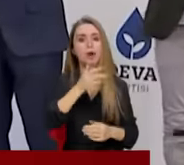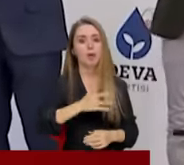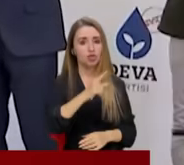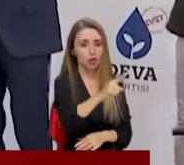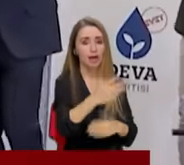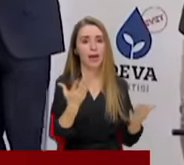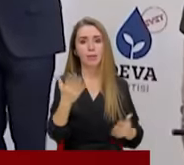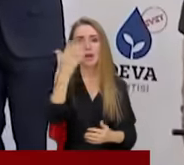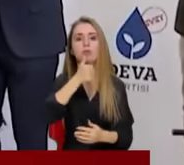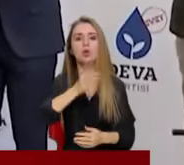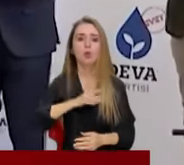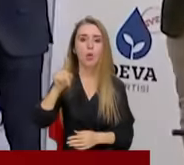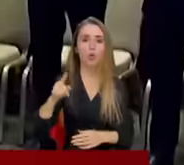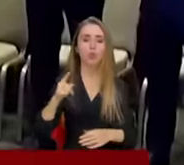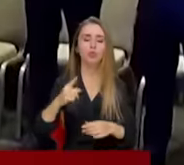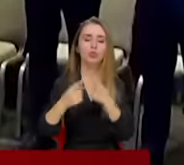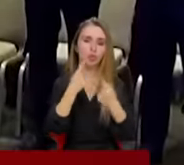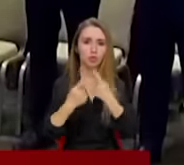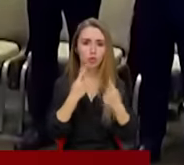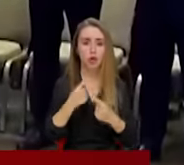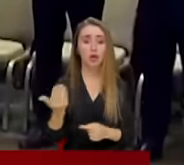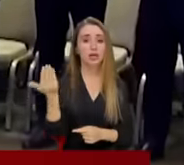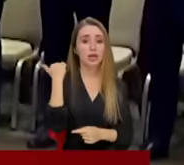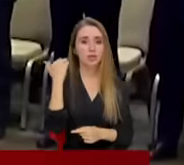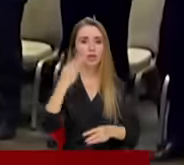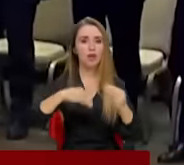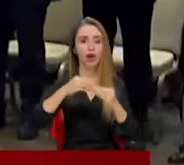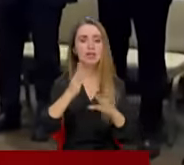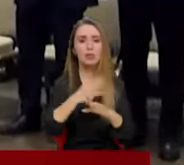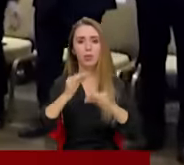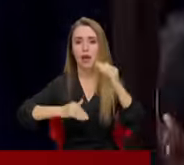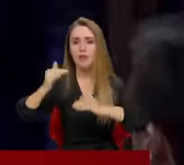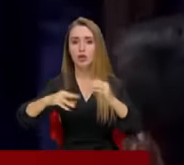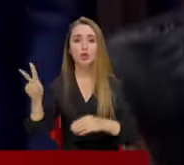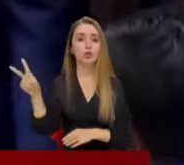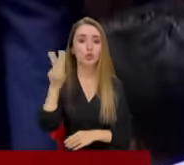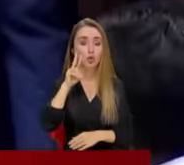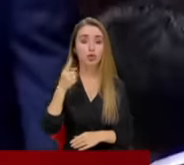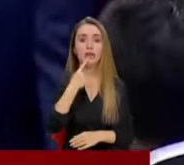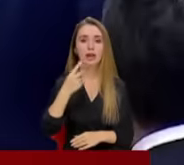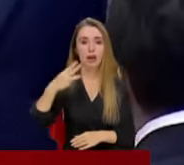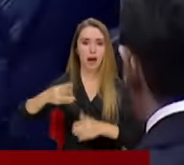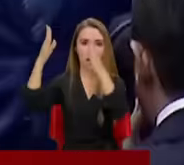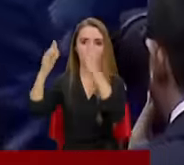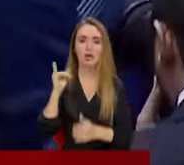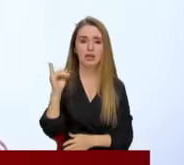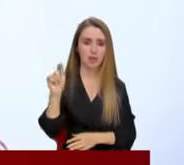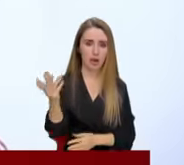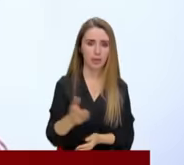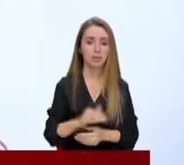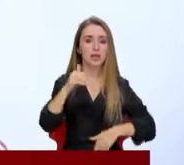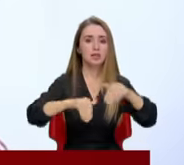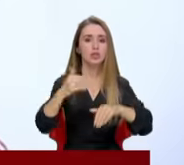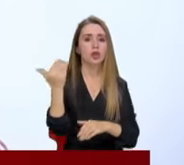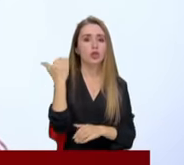Babacan'ın hem de Karamollaoğlu'nun gündemindeydi. Geçmişte faiz sebep, enflasyon sonuç diyen Erdoğan'ı eleştirdiler.